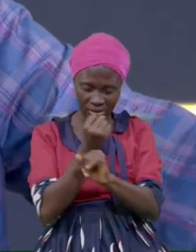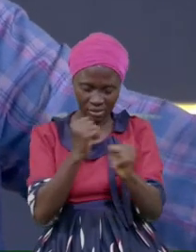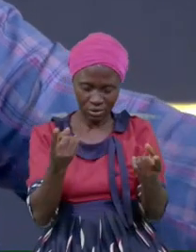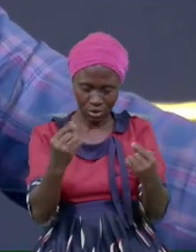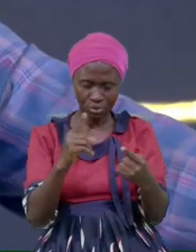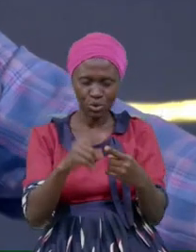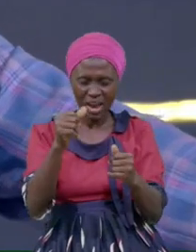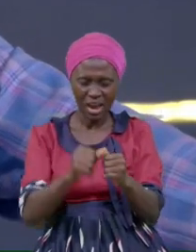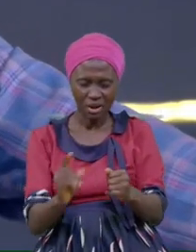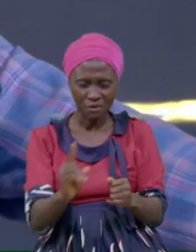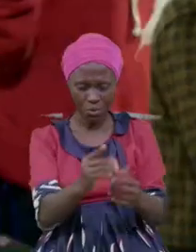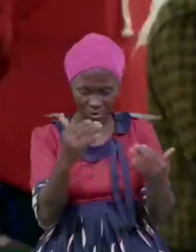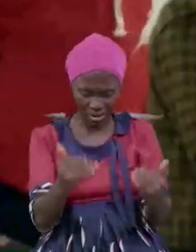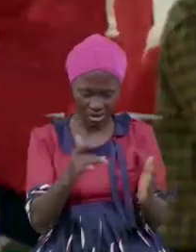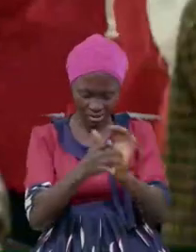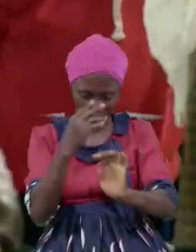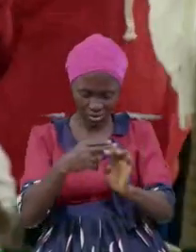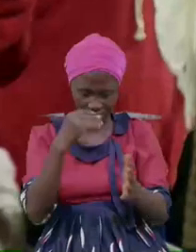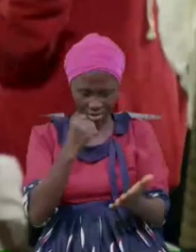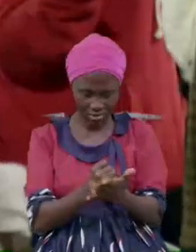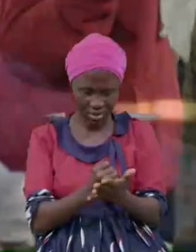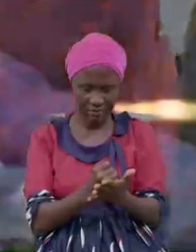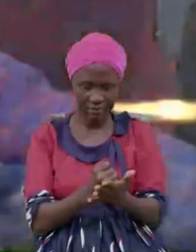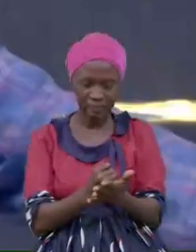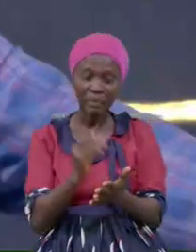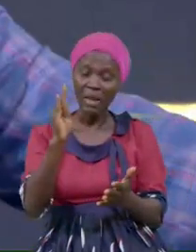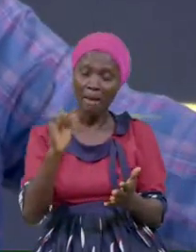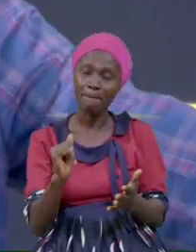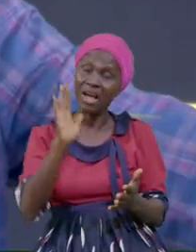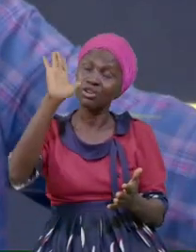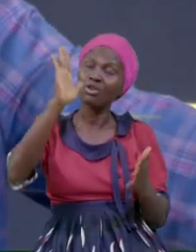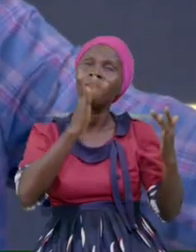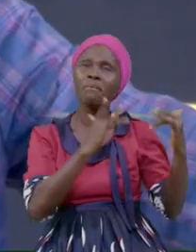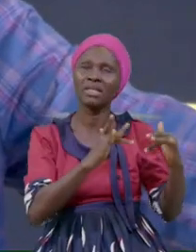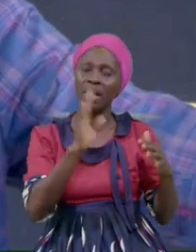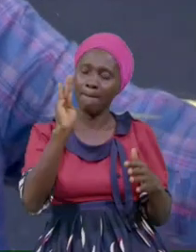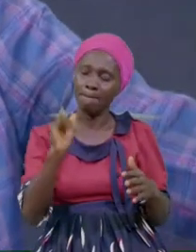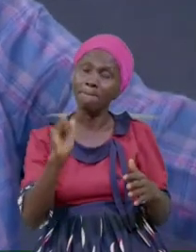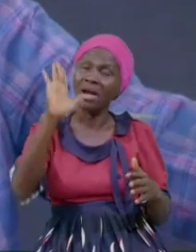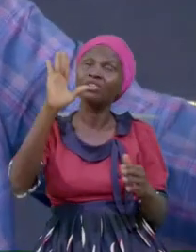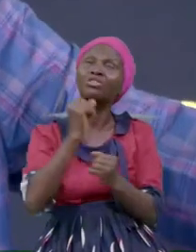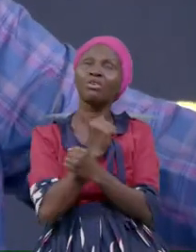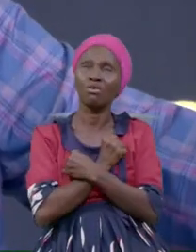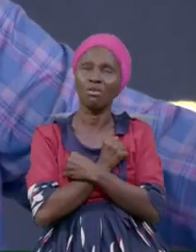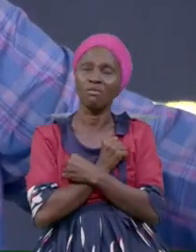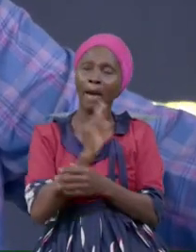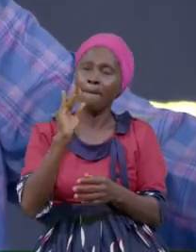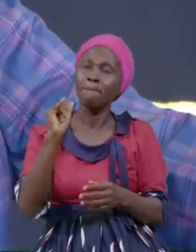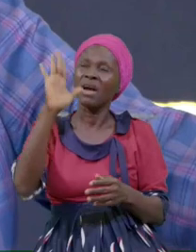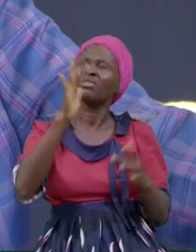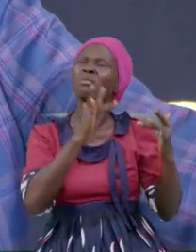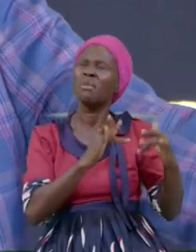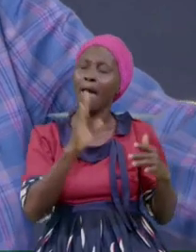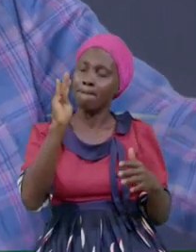parvienne à chacun maintenant au nom de Jésus. Par ta miséricorde, par ton amour, par ta compassion, par